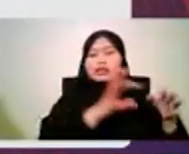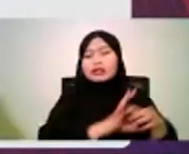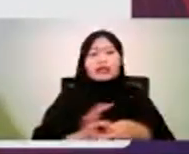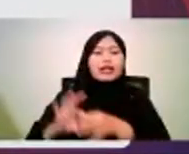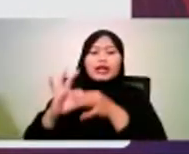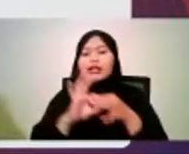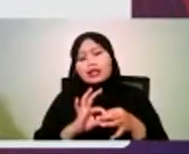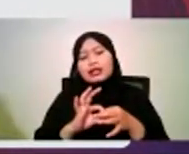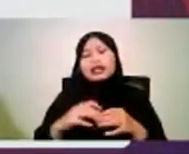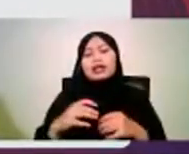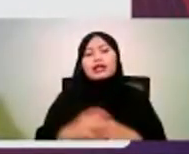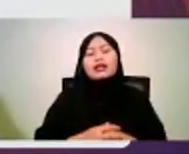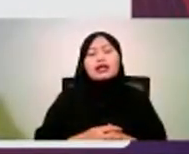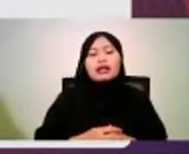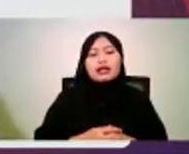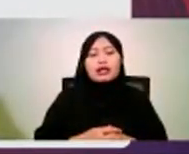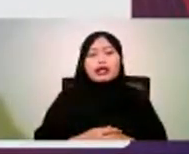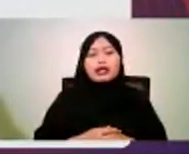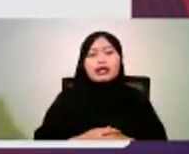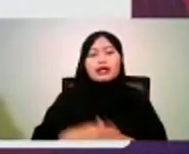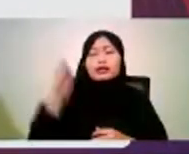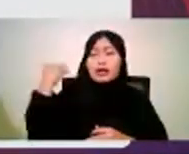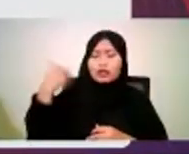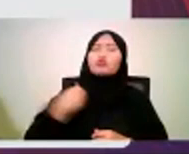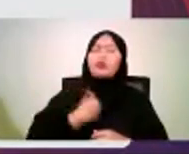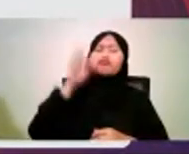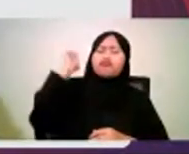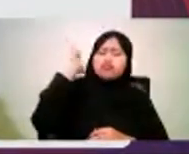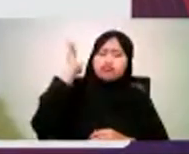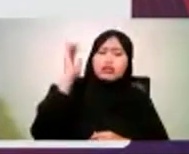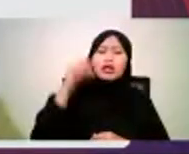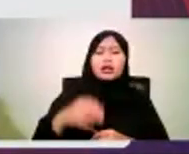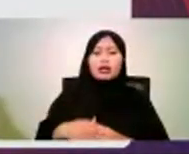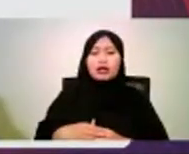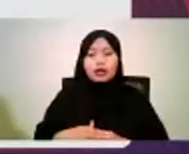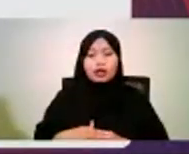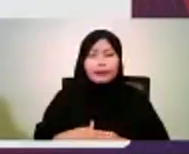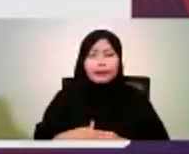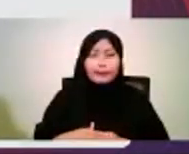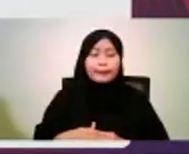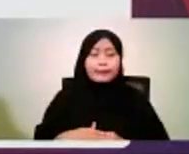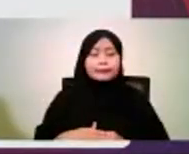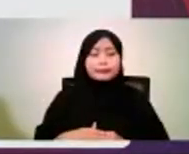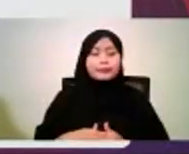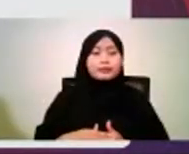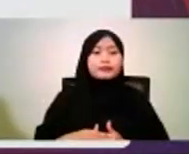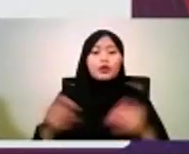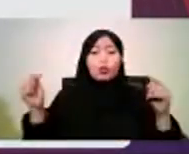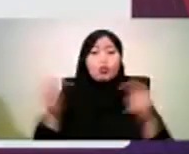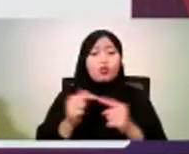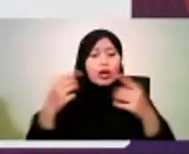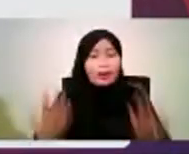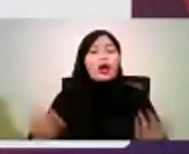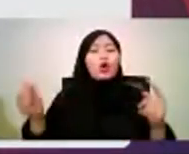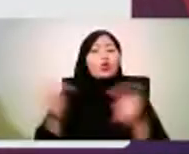eh lain above dadar yang tadi saya sampaikan adalah ke berkaitan dengan